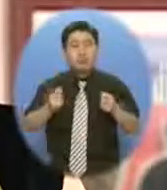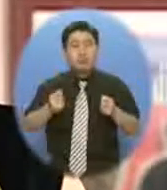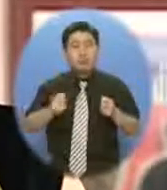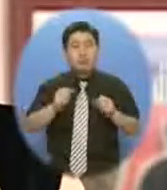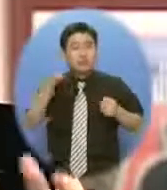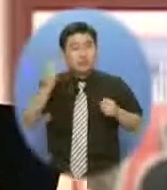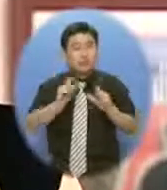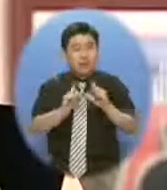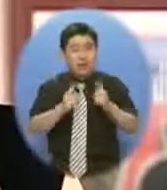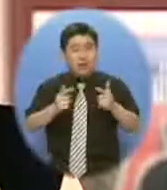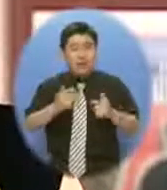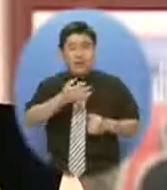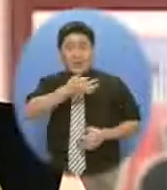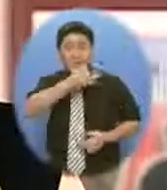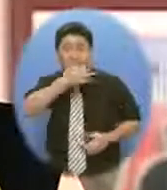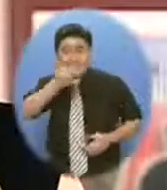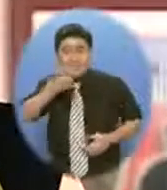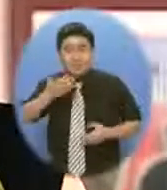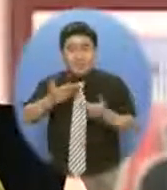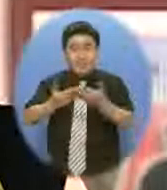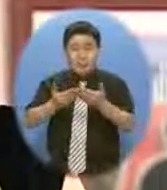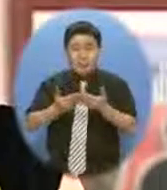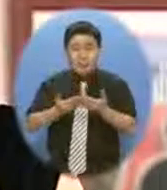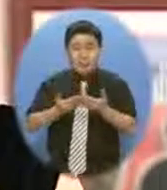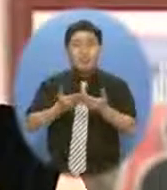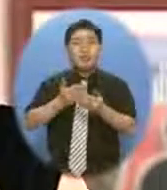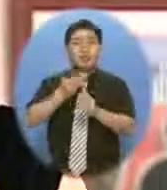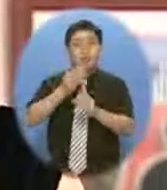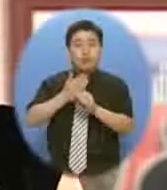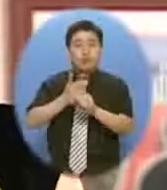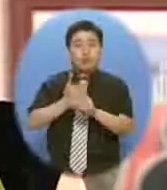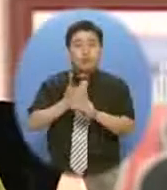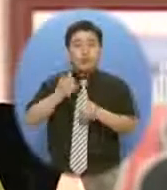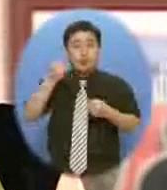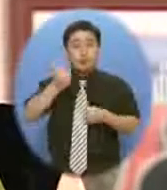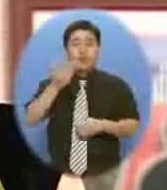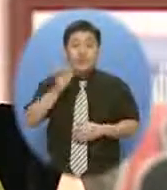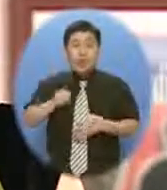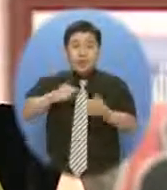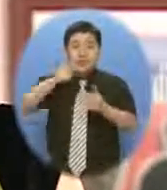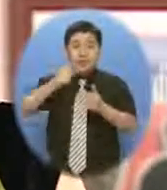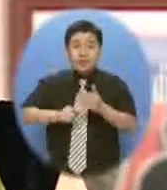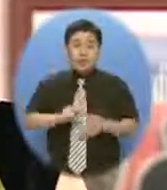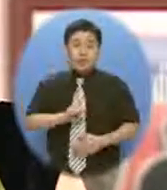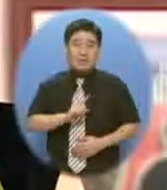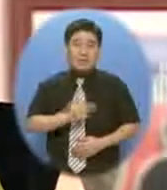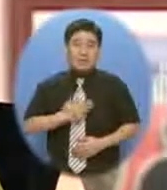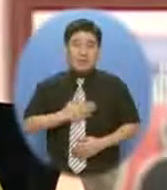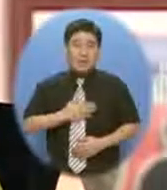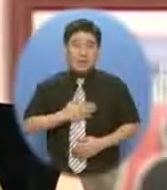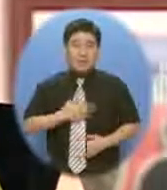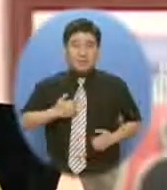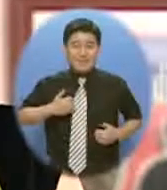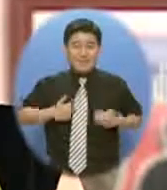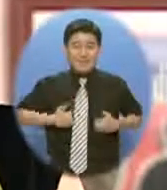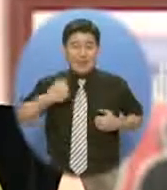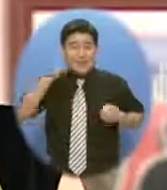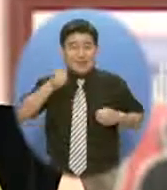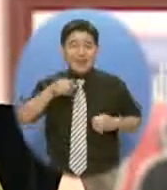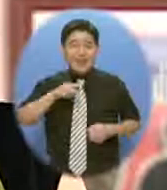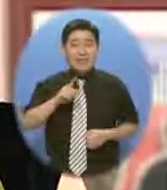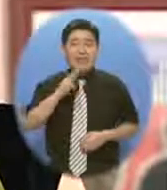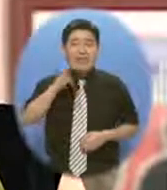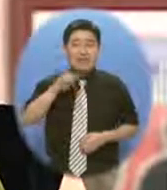것은 굉장히 흥겨움을 그 중심으로 해서 추는 춤인데, 그 중에서도 제가 즐겨 추는 춤은